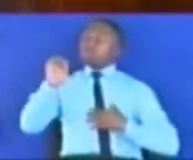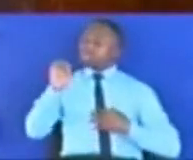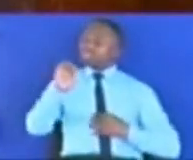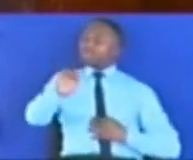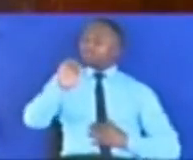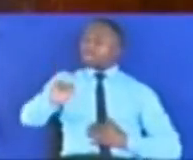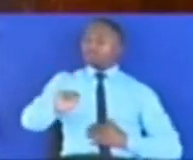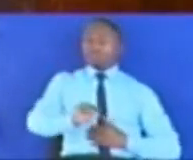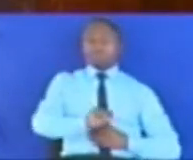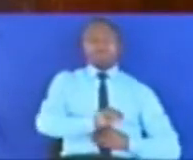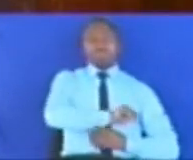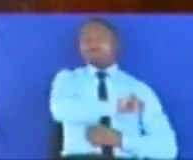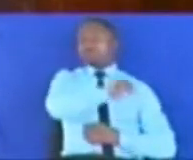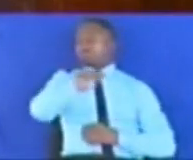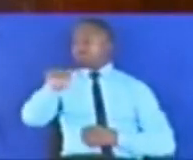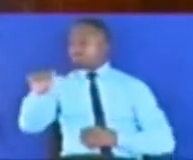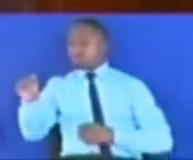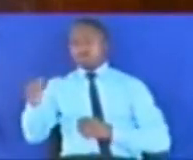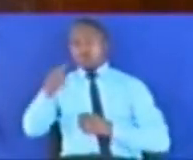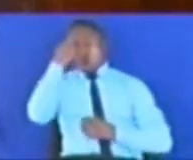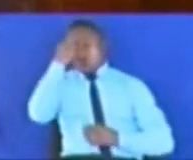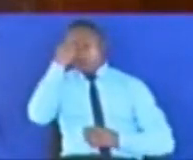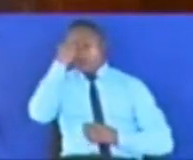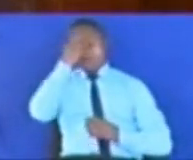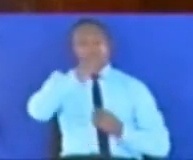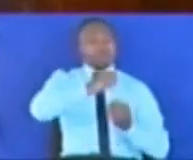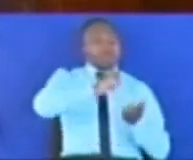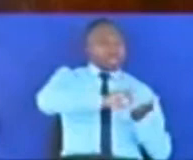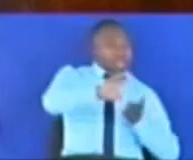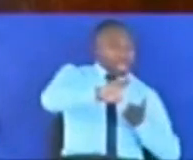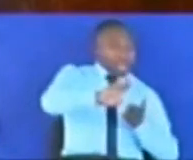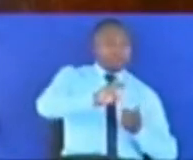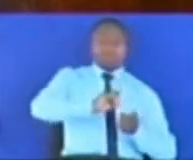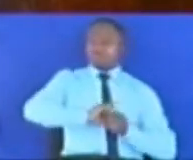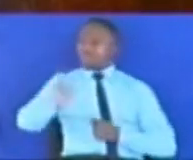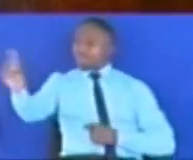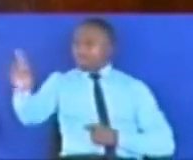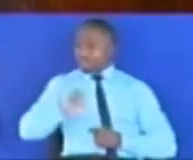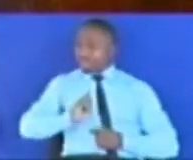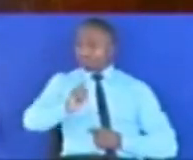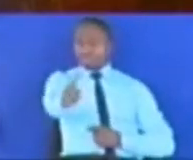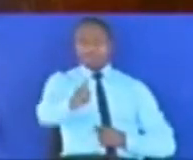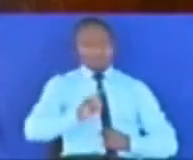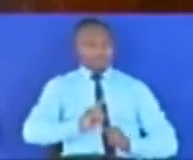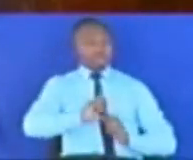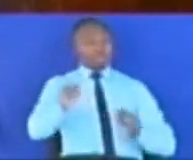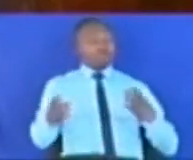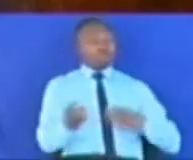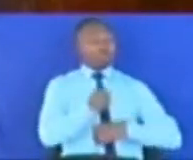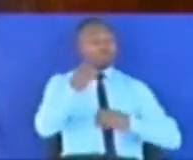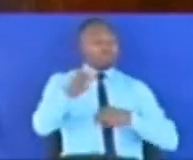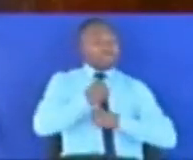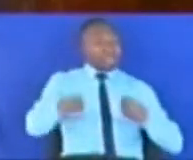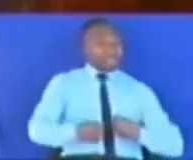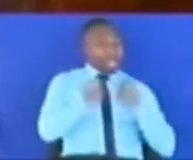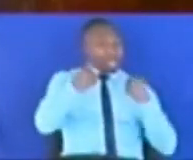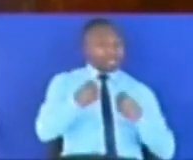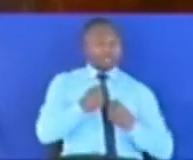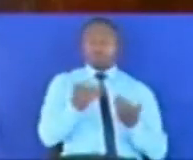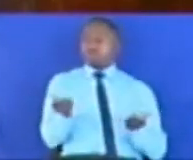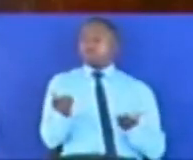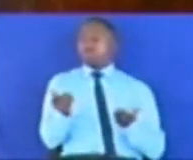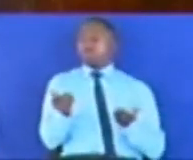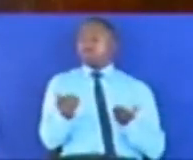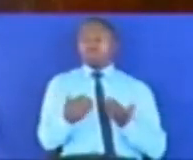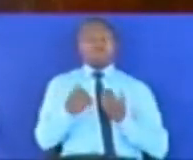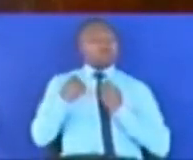kuja Dodoma kwenye vikao na kurudi majimboni. Mungu aepushie mbali. Lakini once tukipata ajali, kusema tukimbizwe mpaka Mloganzila